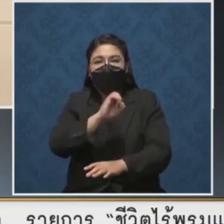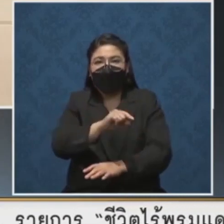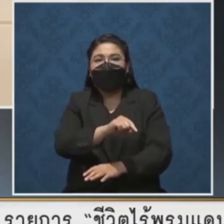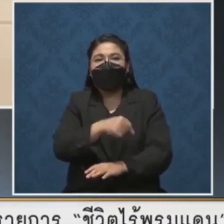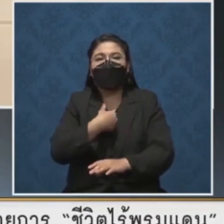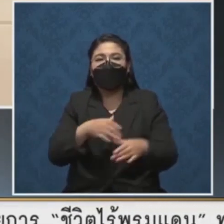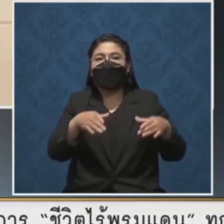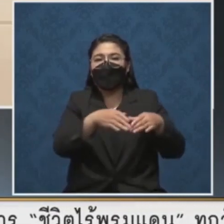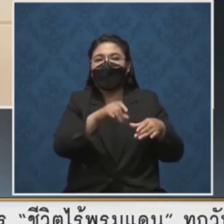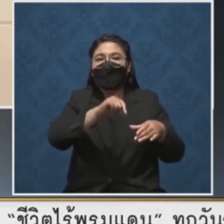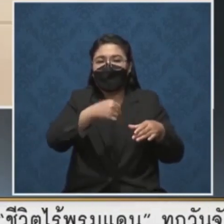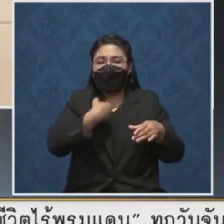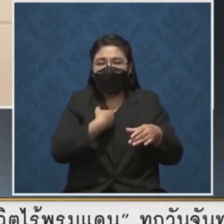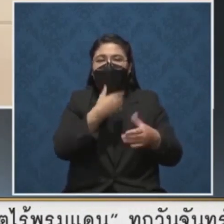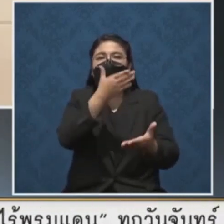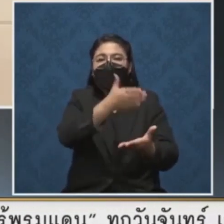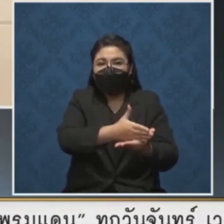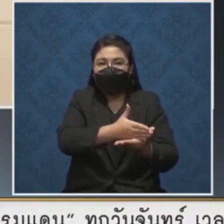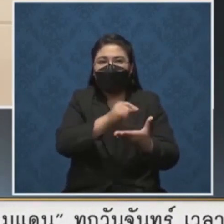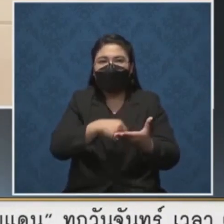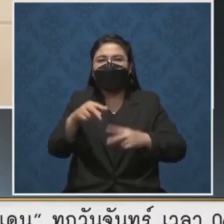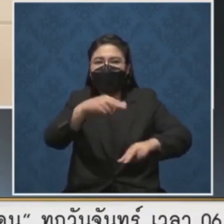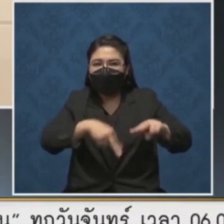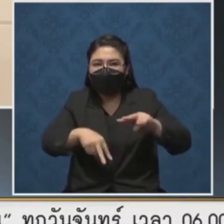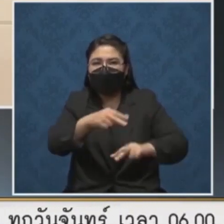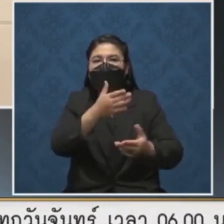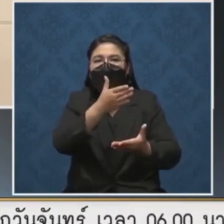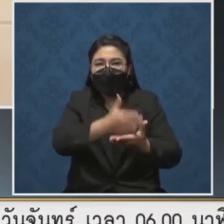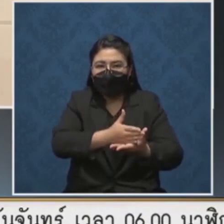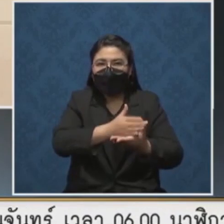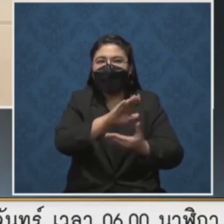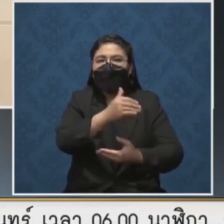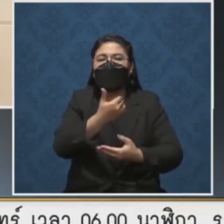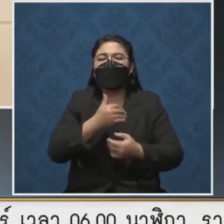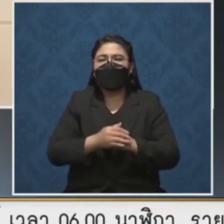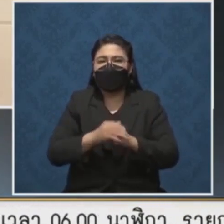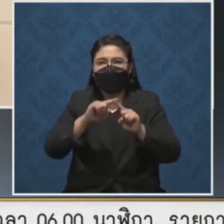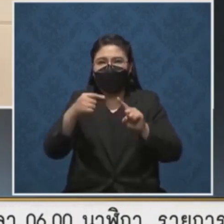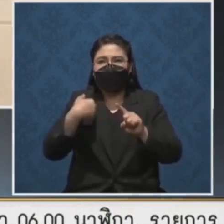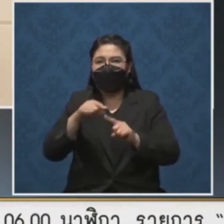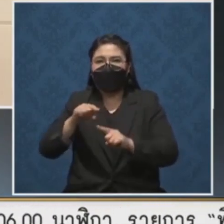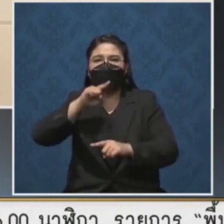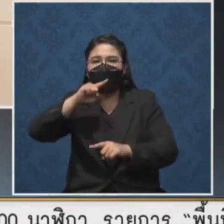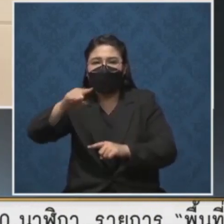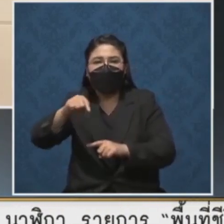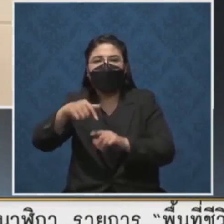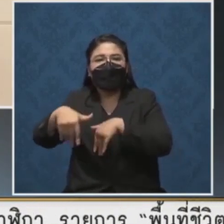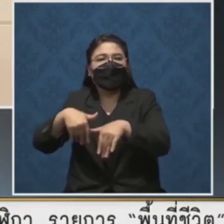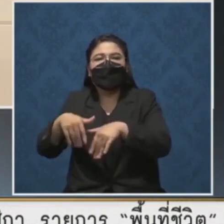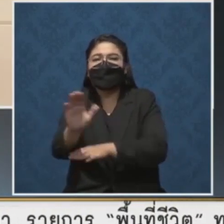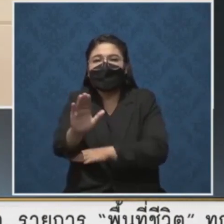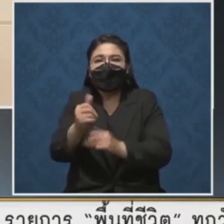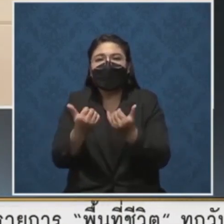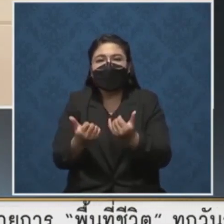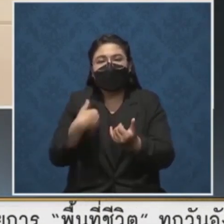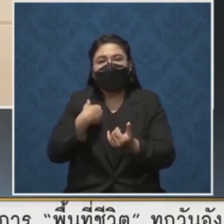การให้มีการนำงบไปใช้เพื่อสร้างผลงานและการหาเสียง ทั้งยังมีปัญหากับร่